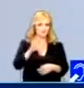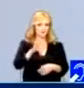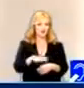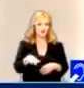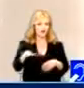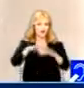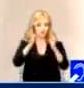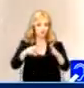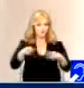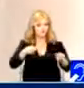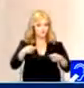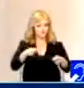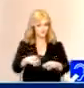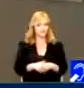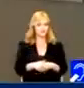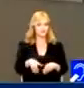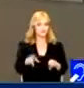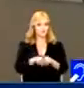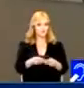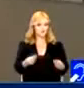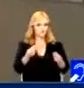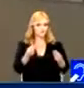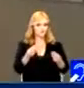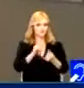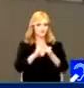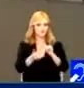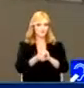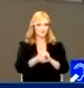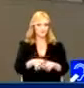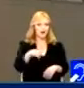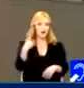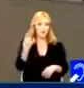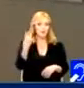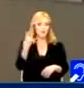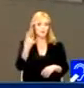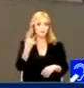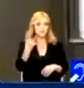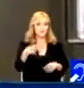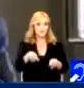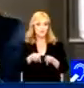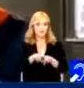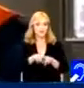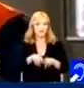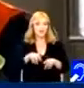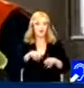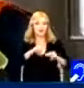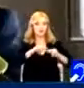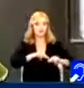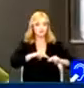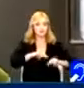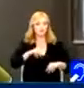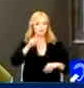administrativ lucrările sunt întoi. În premieră, angajații din Ucraina și Republica Moldova vor dispune de cele mai moderne condiții de muncă. Aici vor fi cabinele de